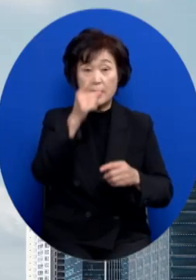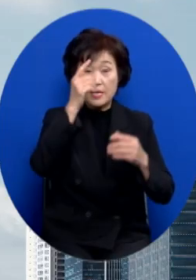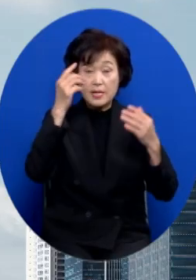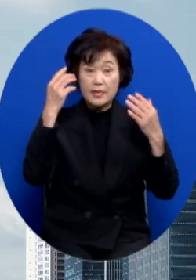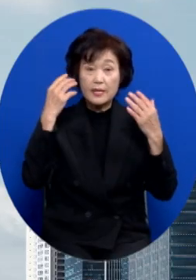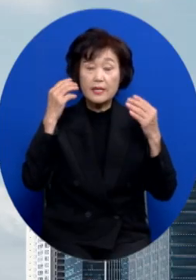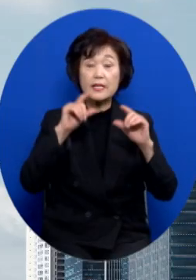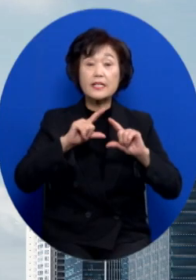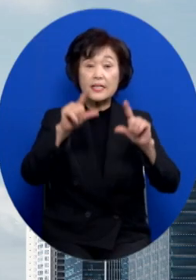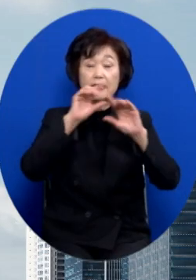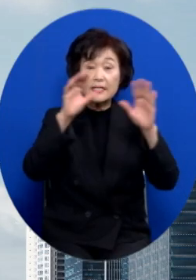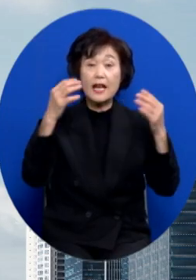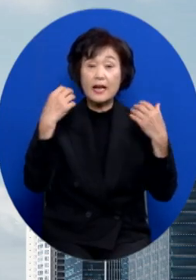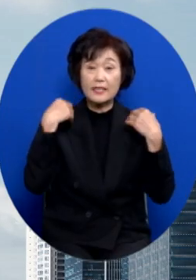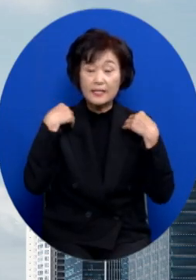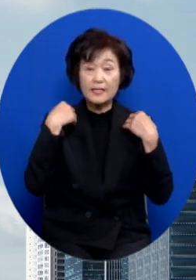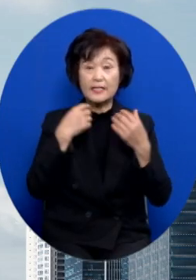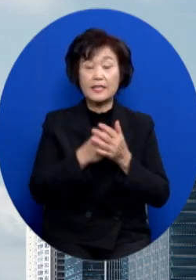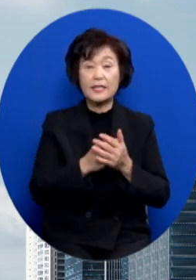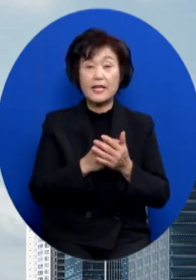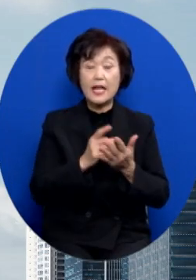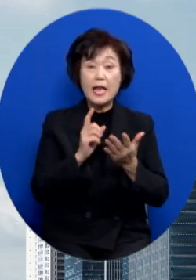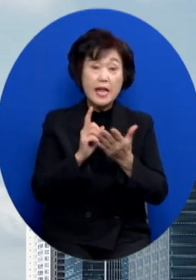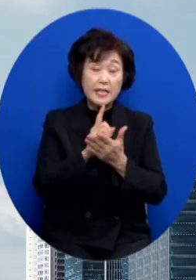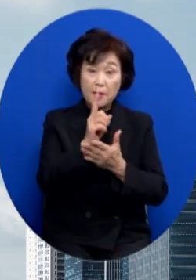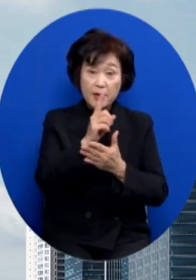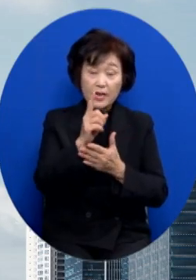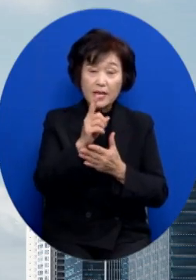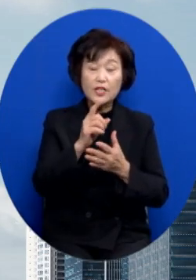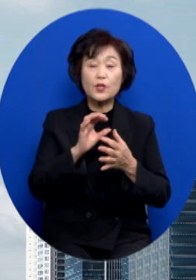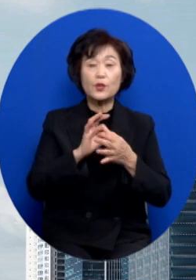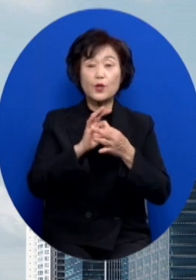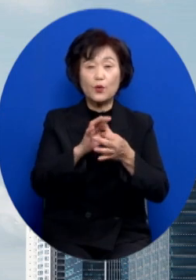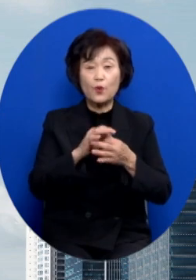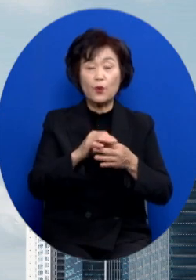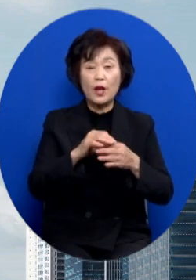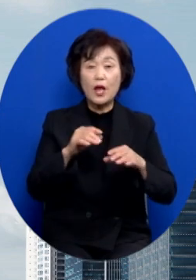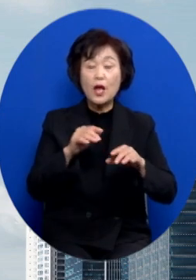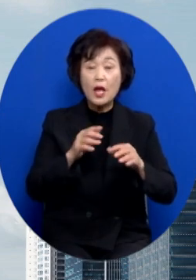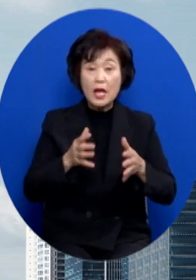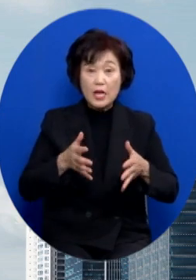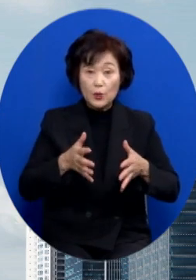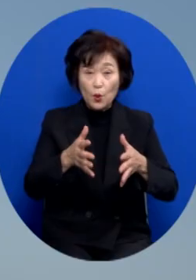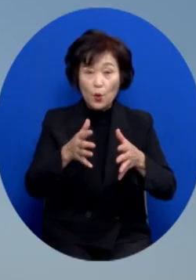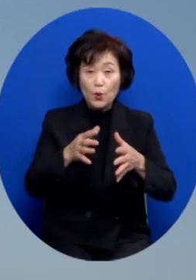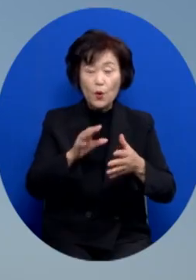기상청이 내비게이션 기반의 도로 살얼음 발생 가능 정보 서비스를 제기합니다.